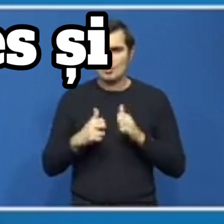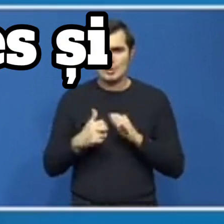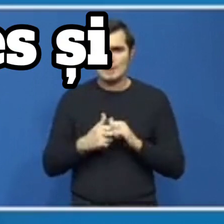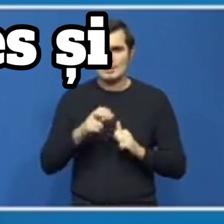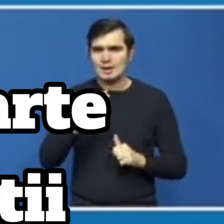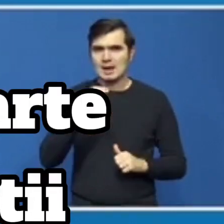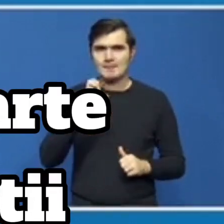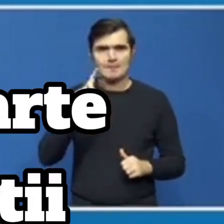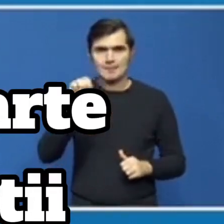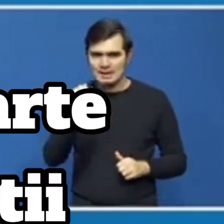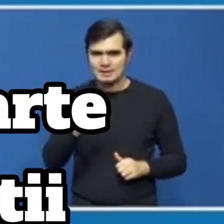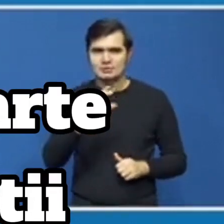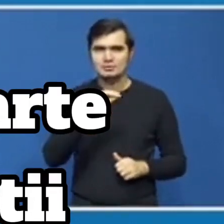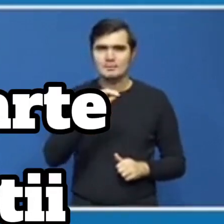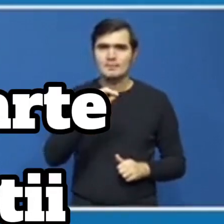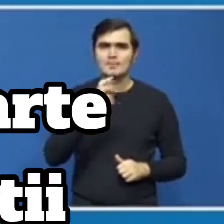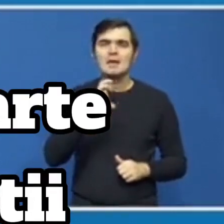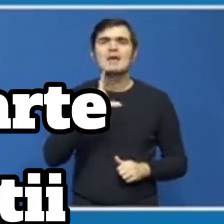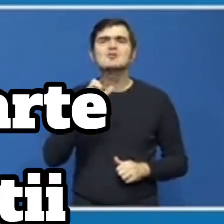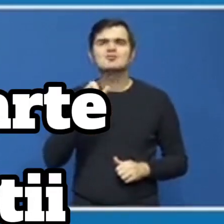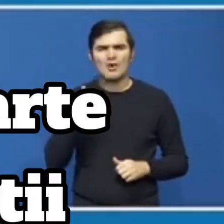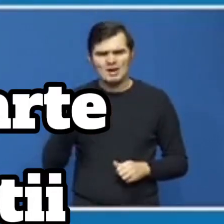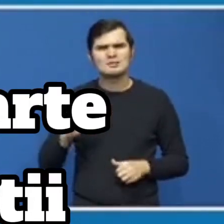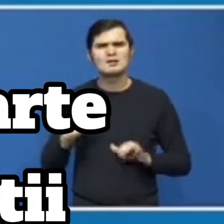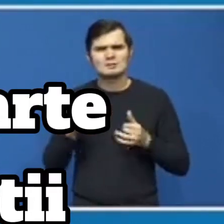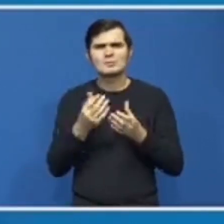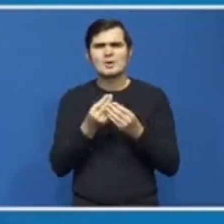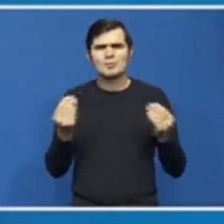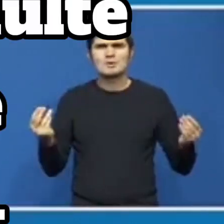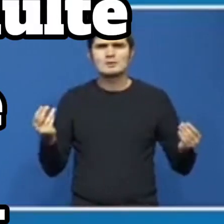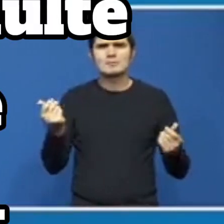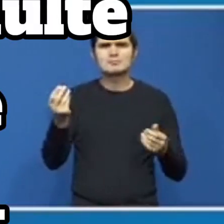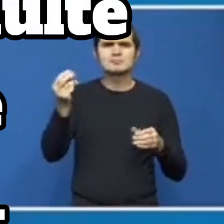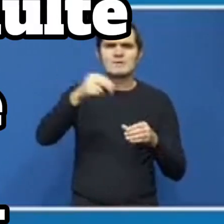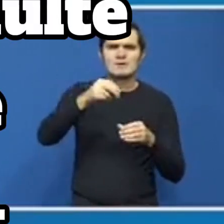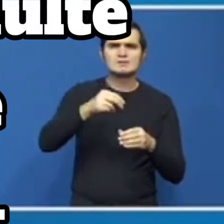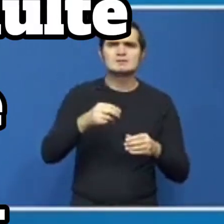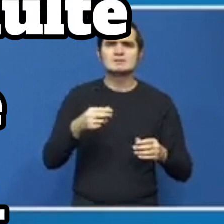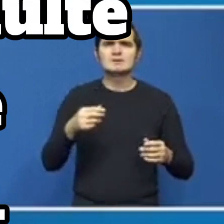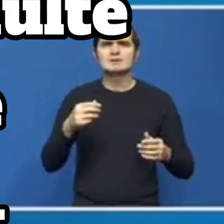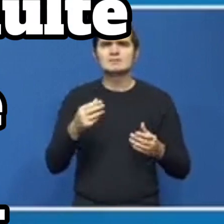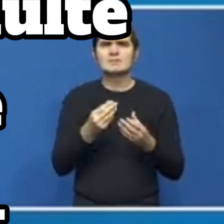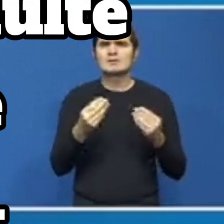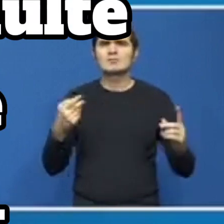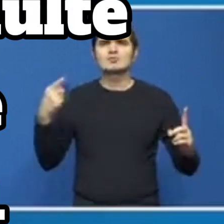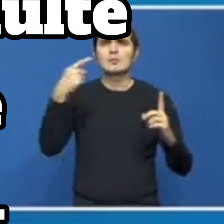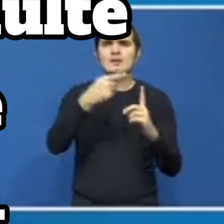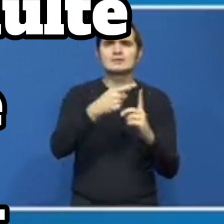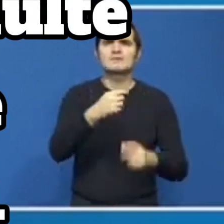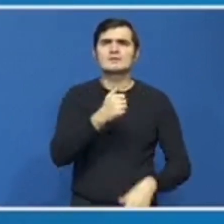și Pelișor. Lucrul acesta se întâmplă cu foarte multe investiții și cu foarte multe obiective de patrimoniu.